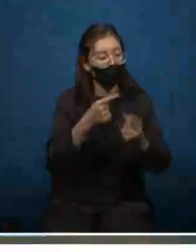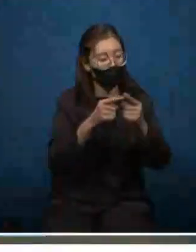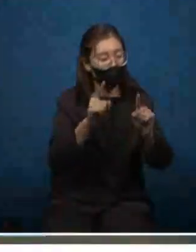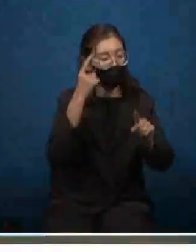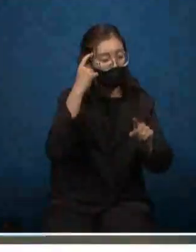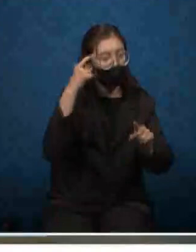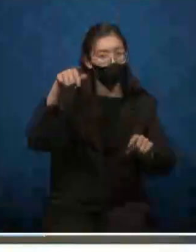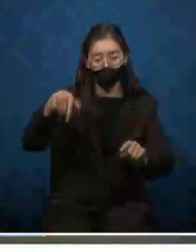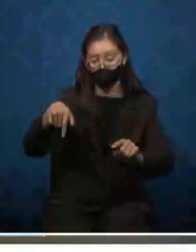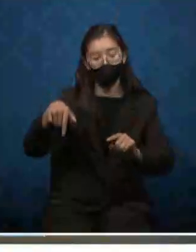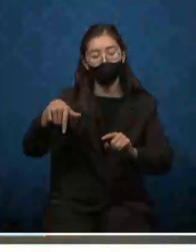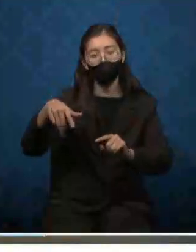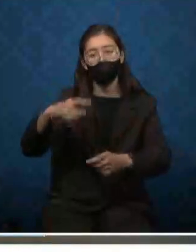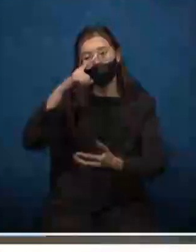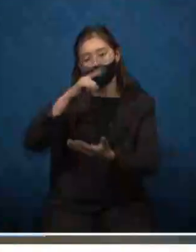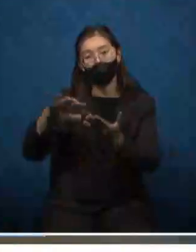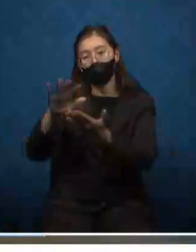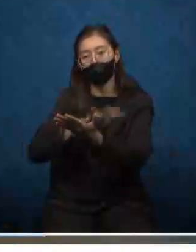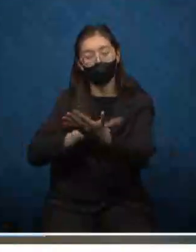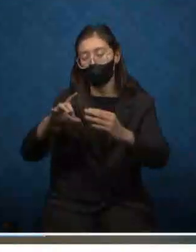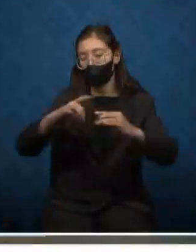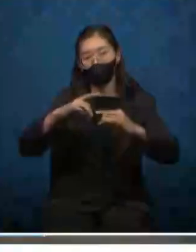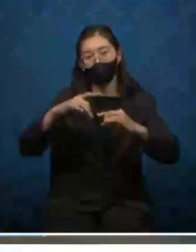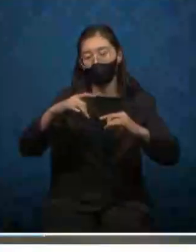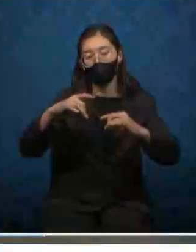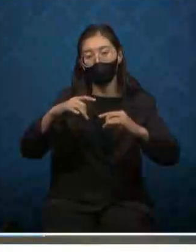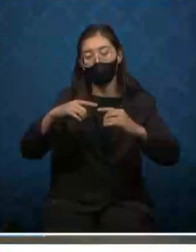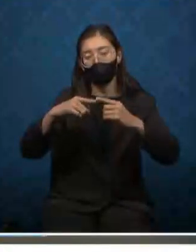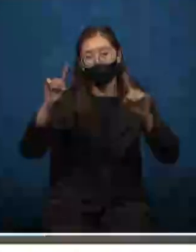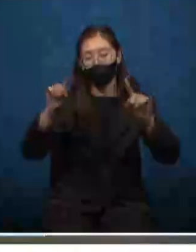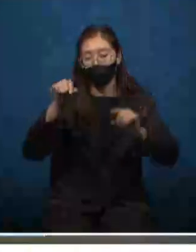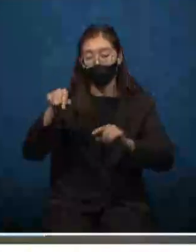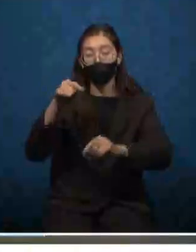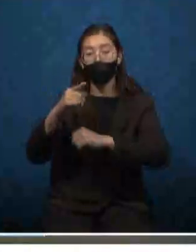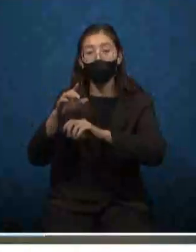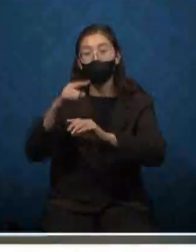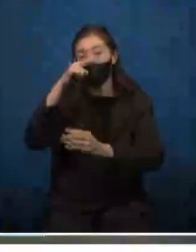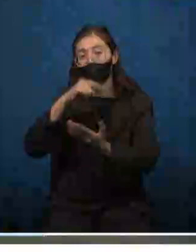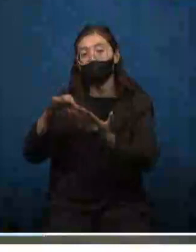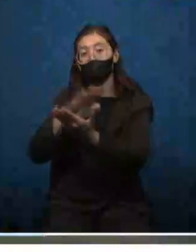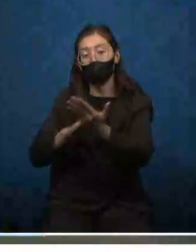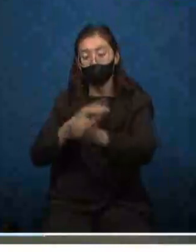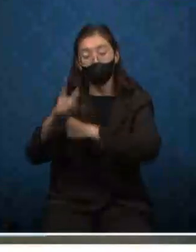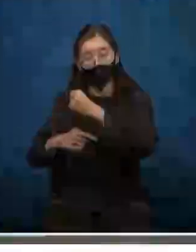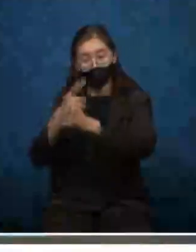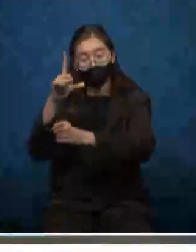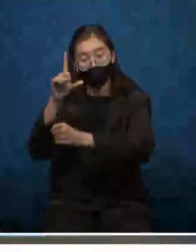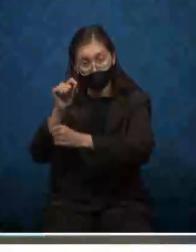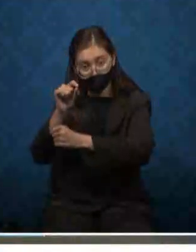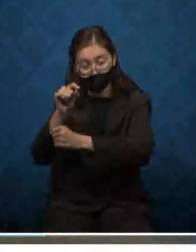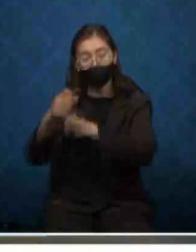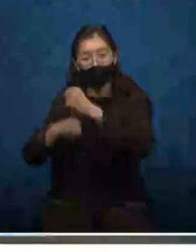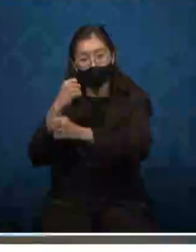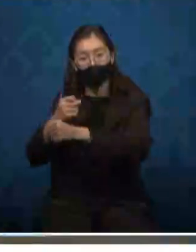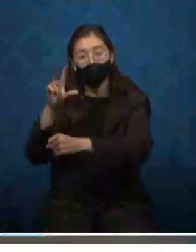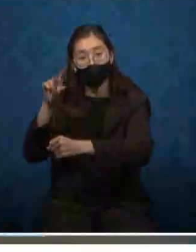ีในการนำเข้าแงพลงงานให้ผู้ผผลังานเข้าสู่ระบบนะครัว่าในสัดาห์หน้าใครมแงพงได้ถูกก็บิราคาก